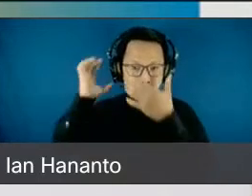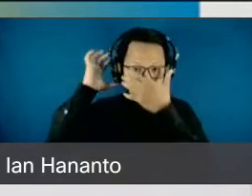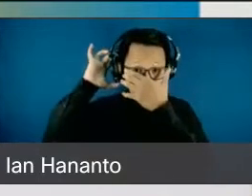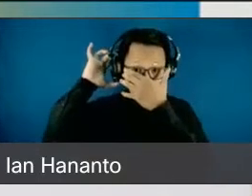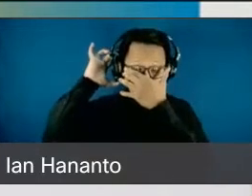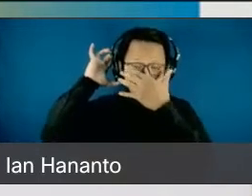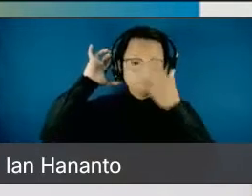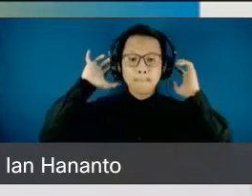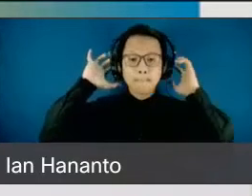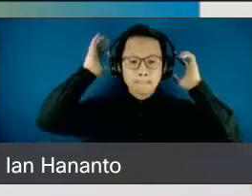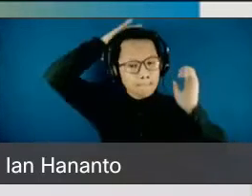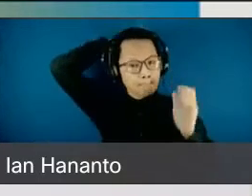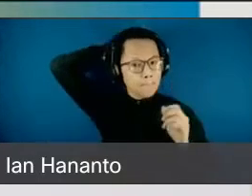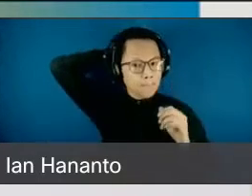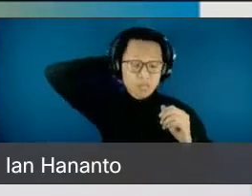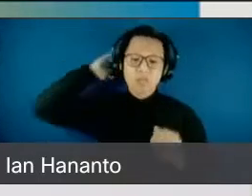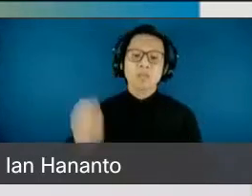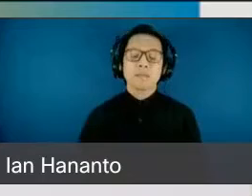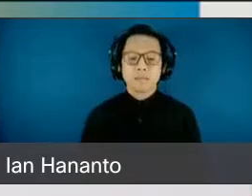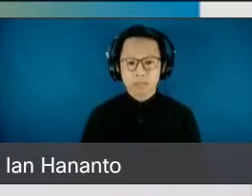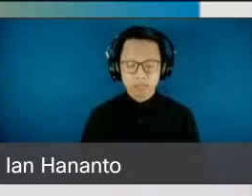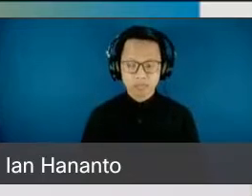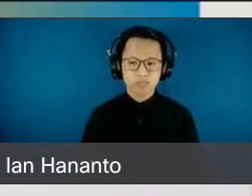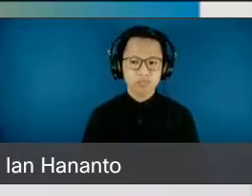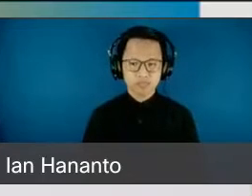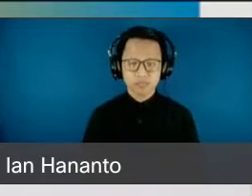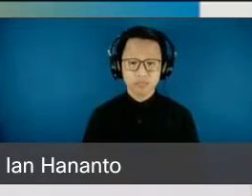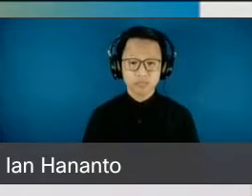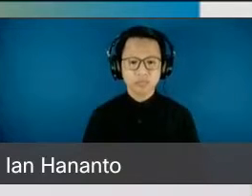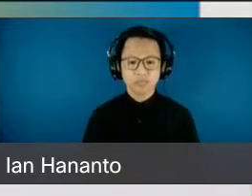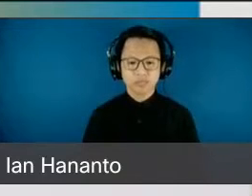guidance and various types of training.